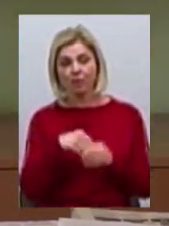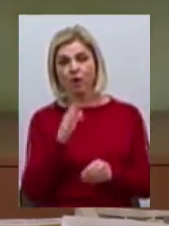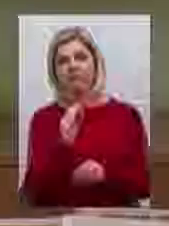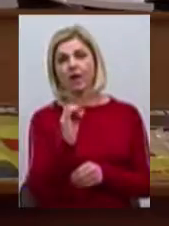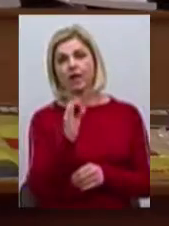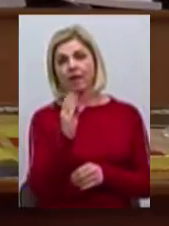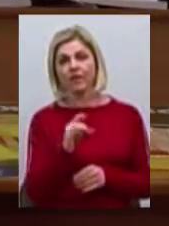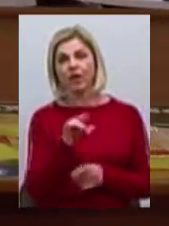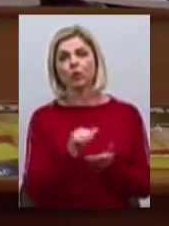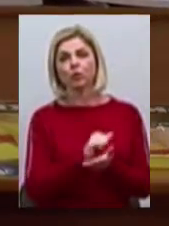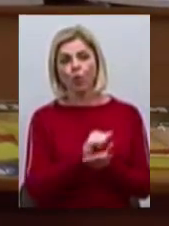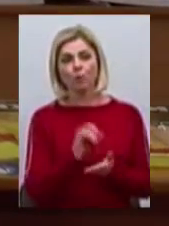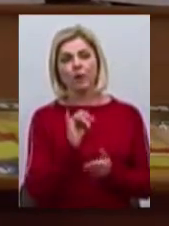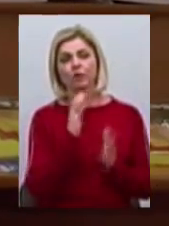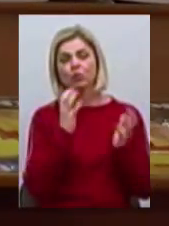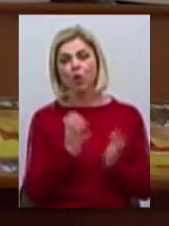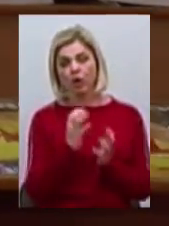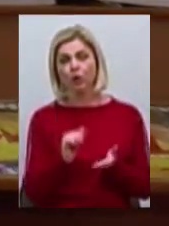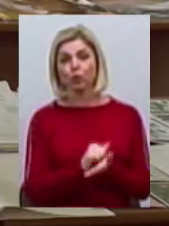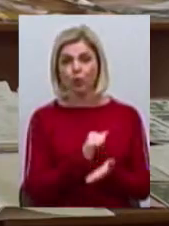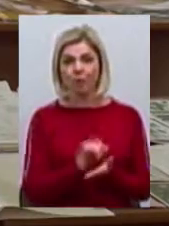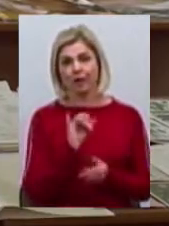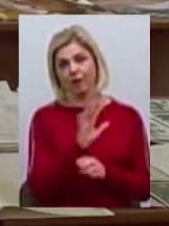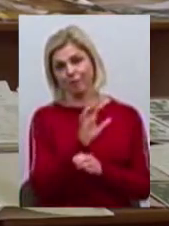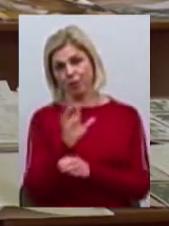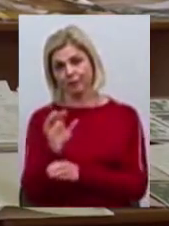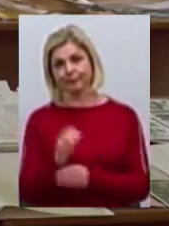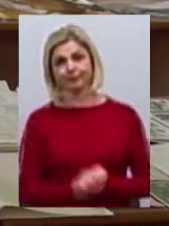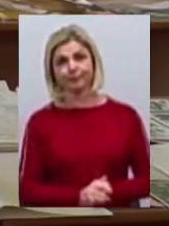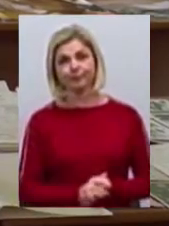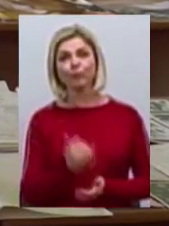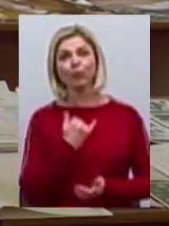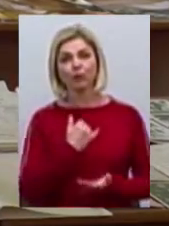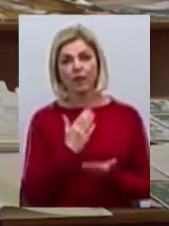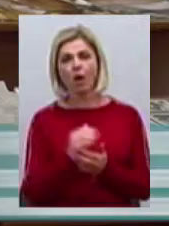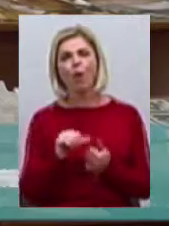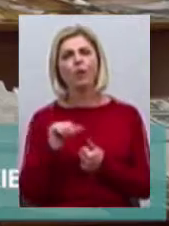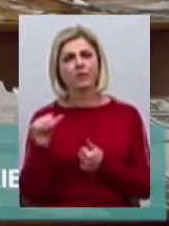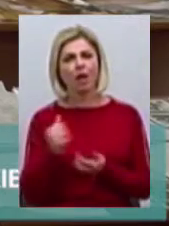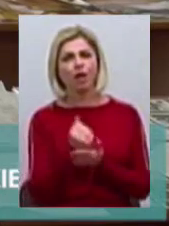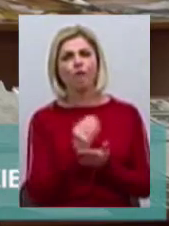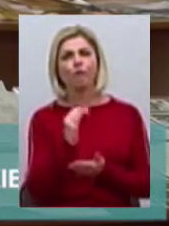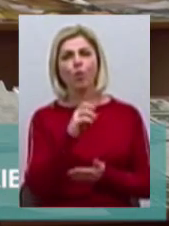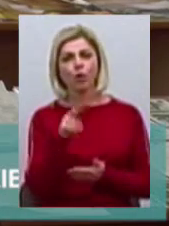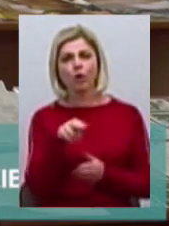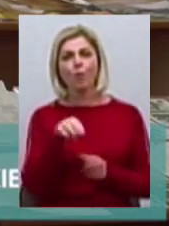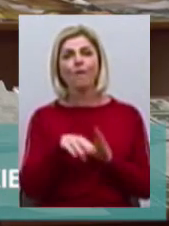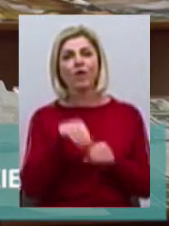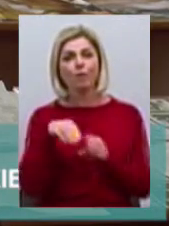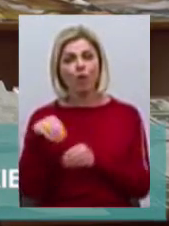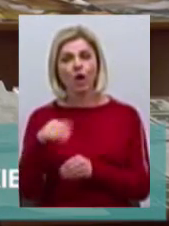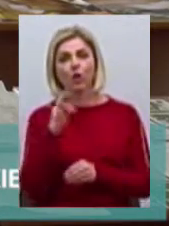фонду, зберігають також світлини та агітаційні матеріали. У нас окремі фонди. У нас окремі фонди є по виборам, але була